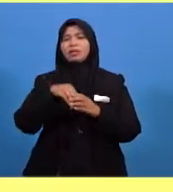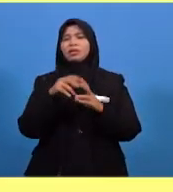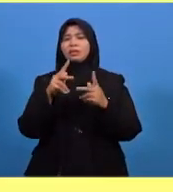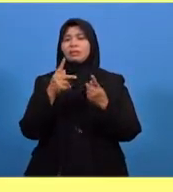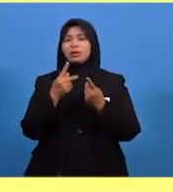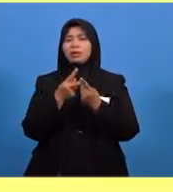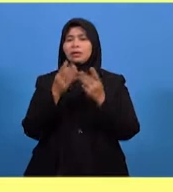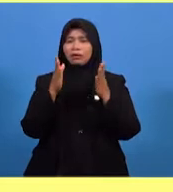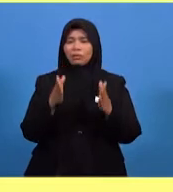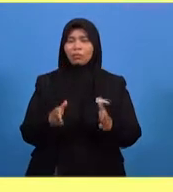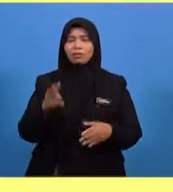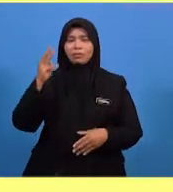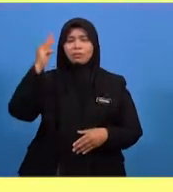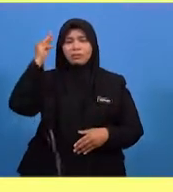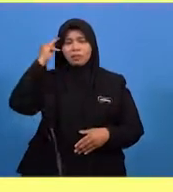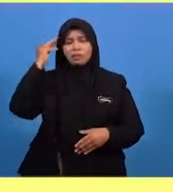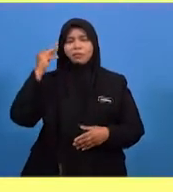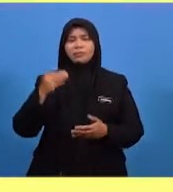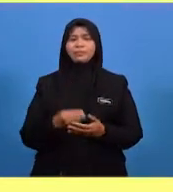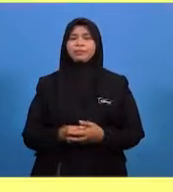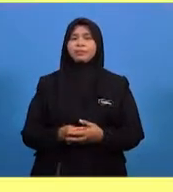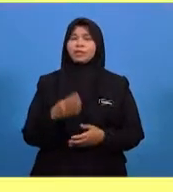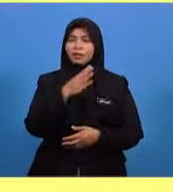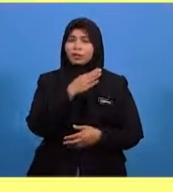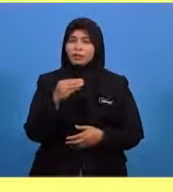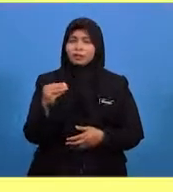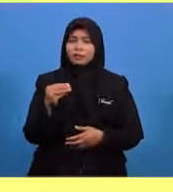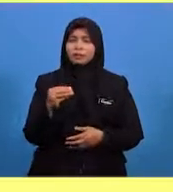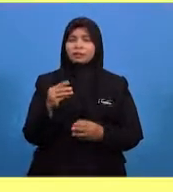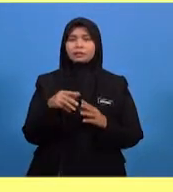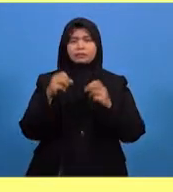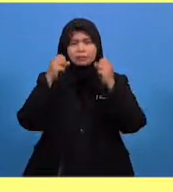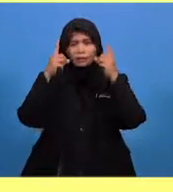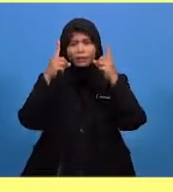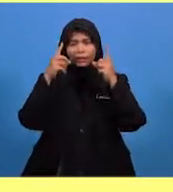kesadaran politik bisa Rawa Dan Sampah